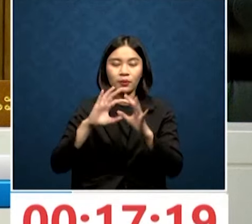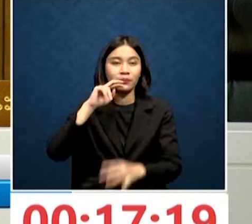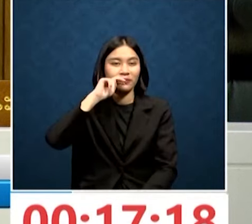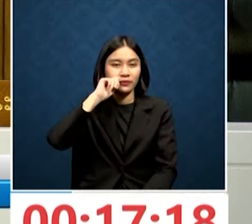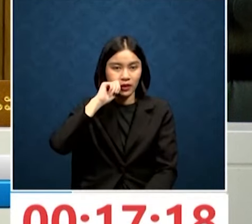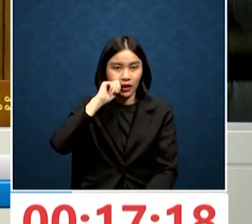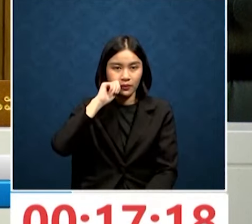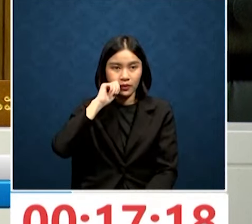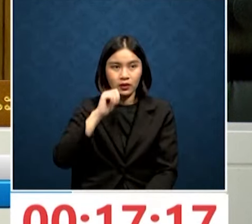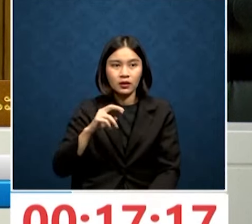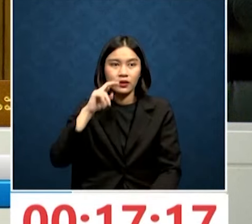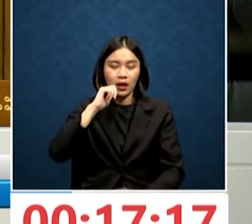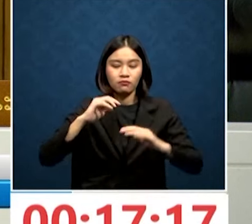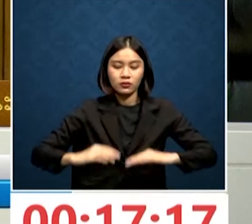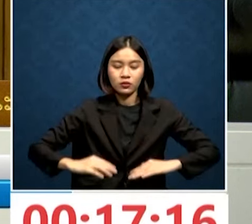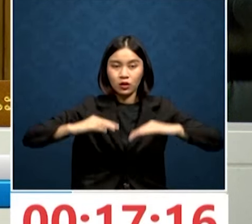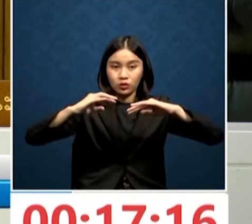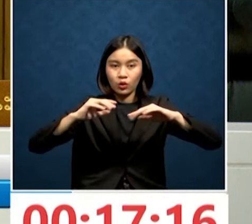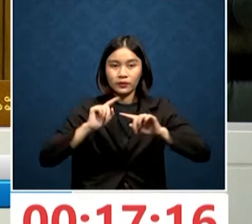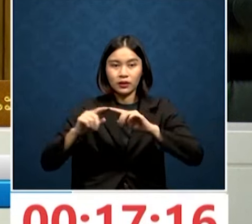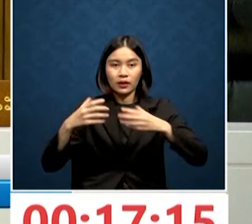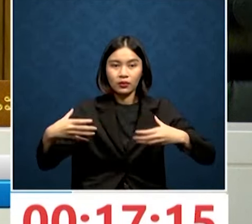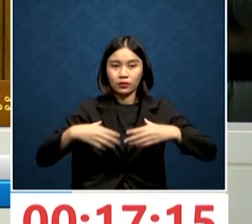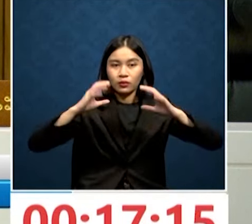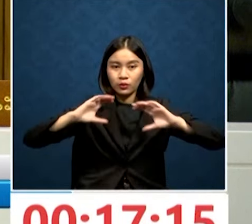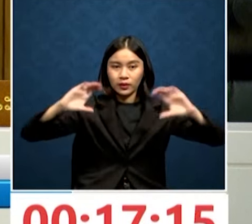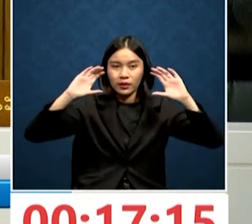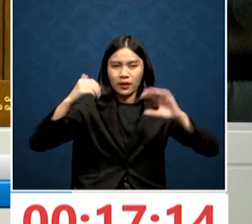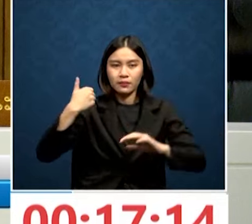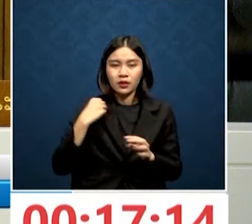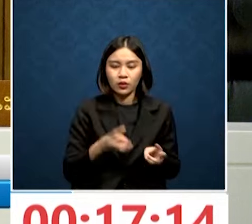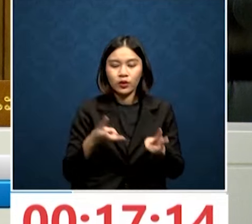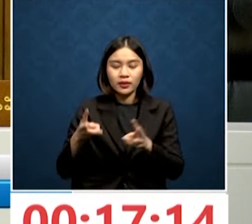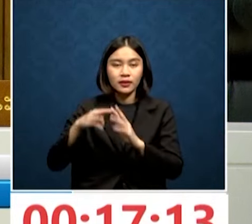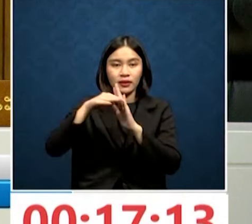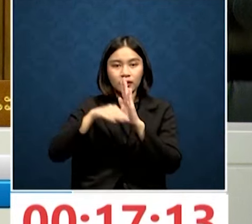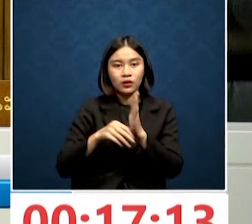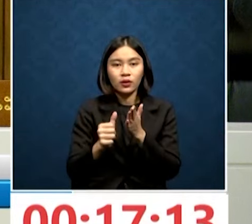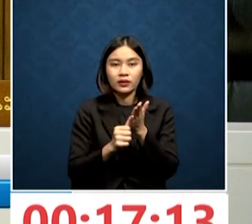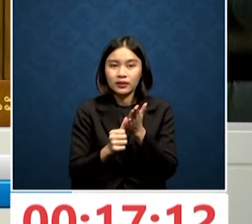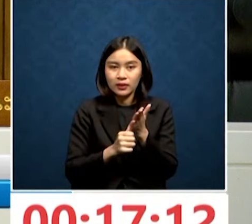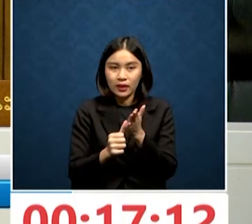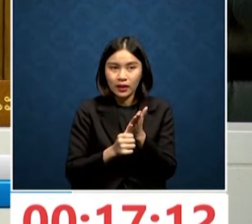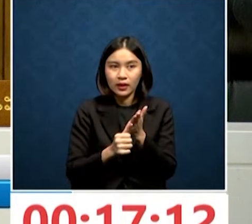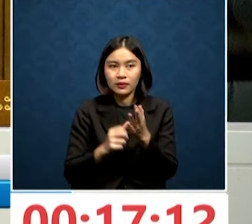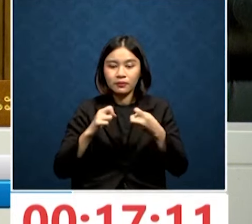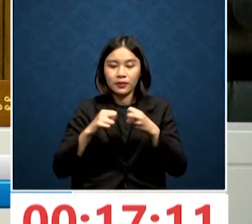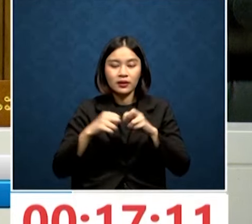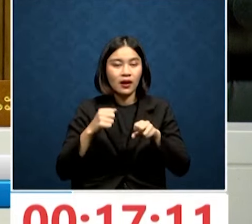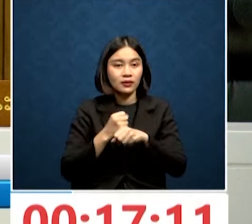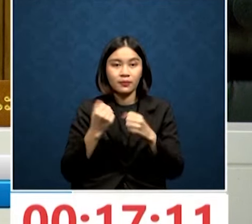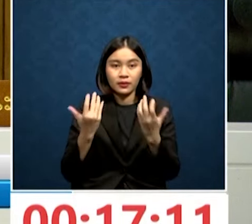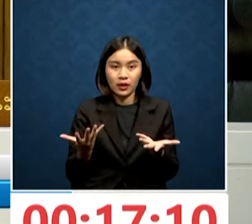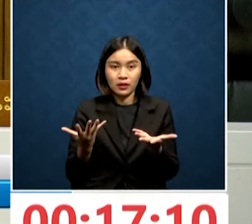ที่เป็นเรื่องของอุทกภัยเนี่ยรัฐบาลจะมีแนวทางในการแก้ไขปัญหาอย่างไรโดยเฉพ